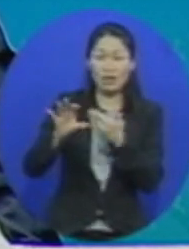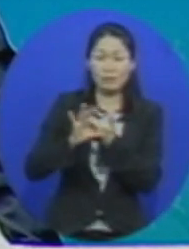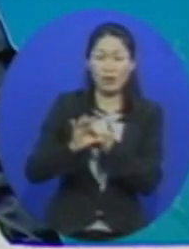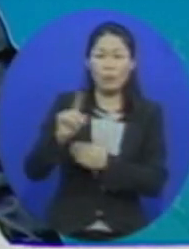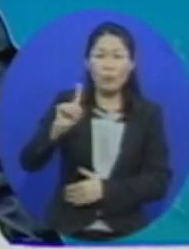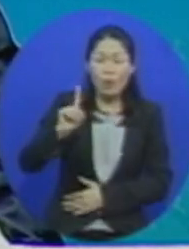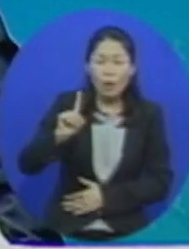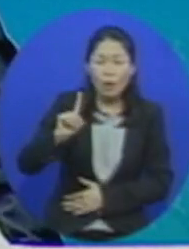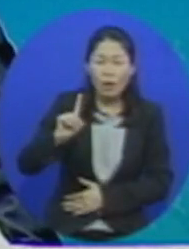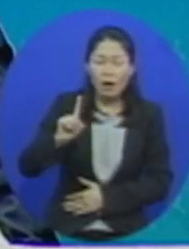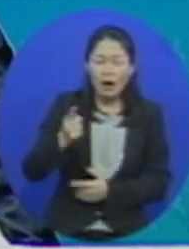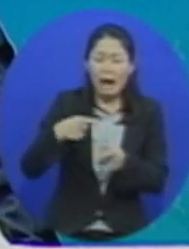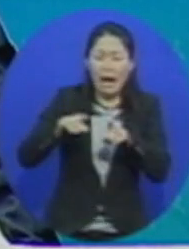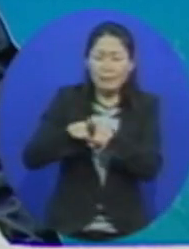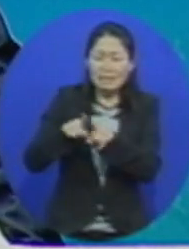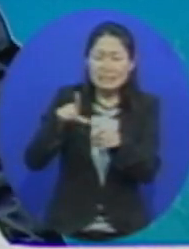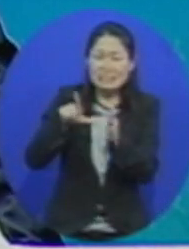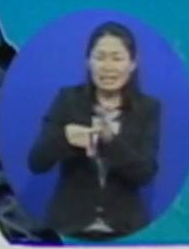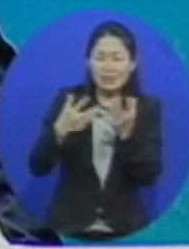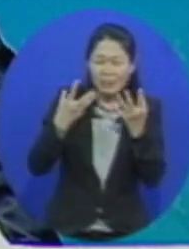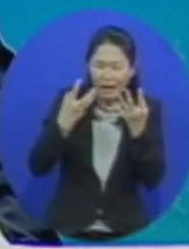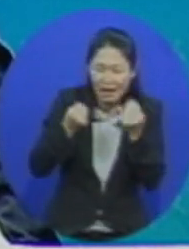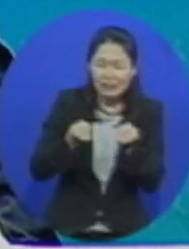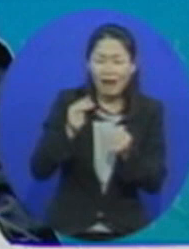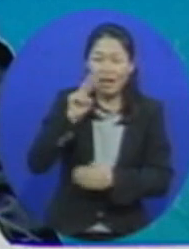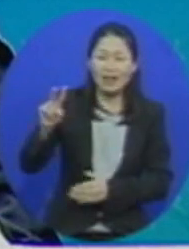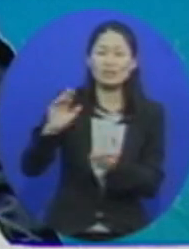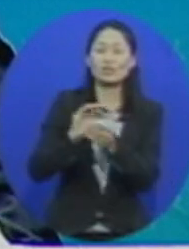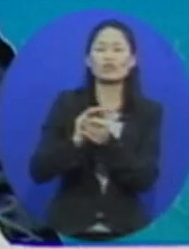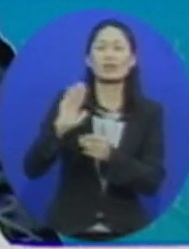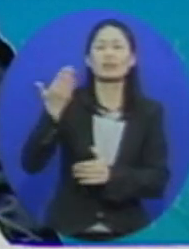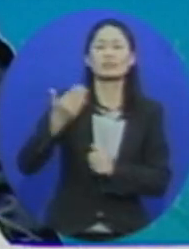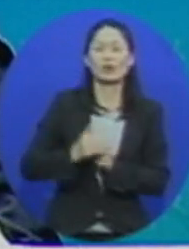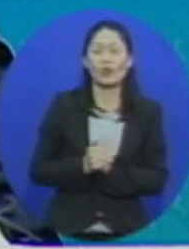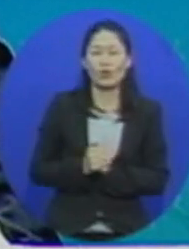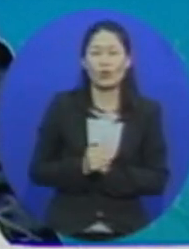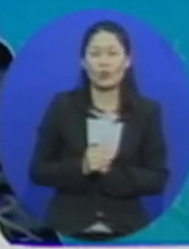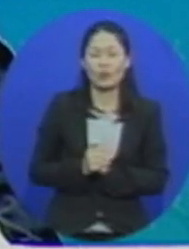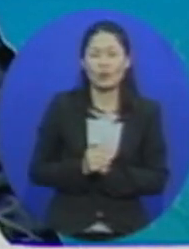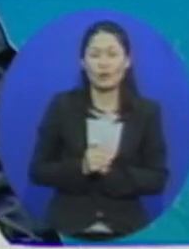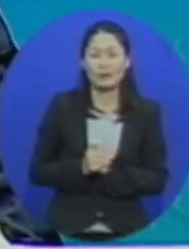하에 뭔가 함께하는 시간이 많아야 그것도 친구가 되잖아요